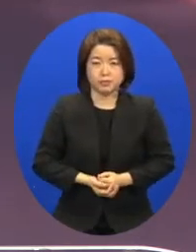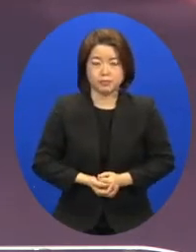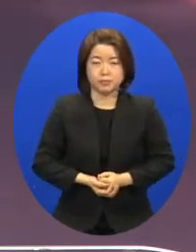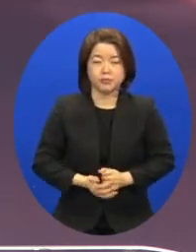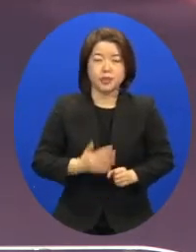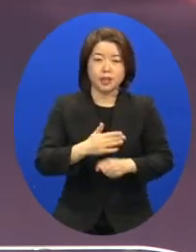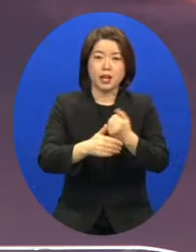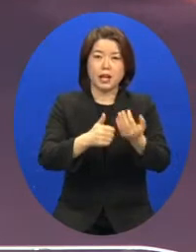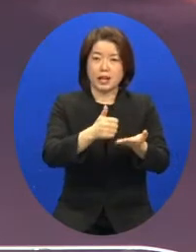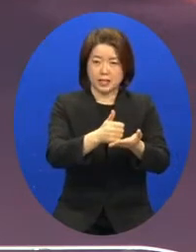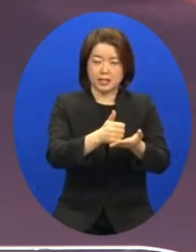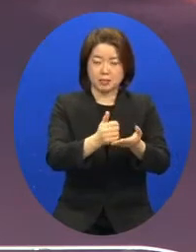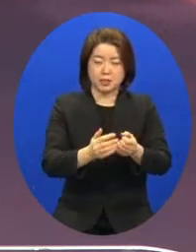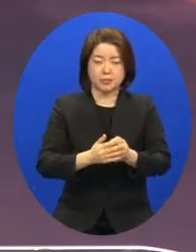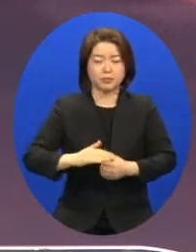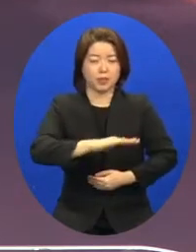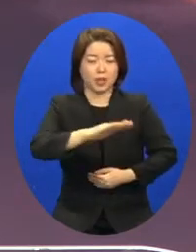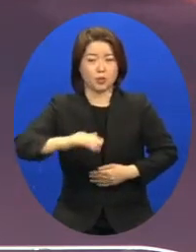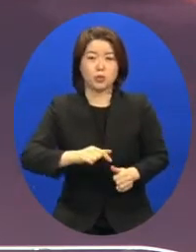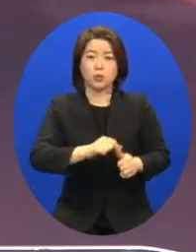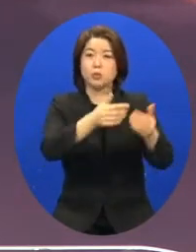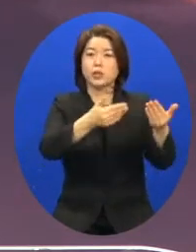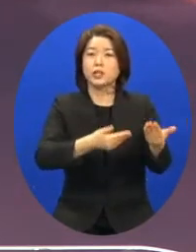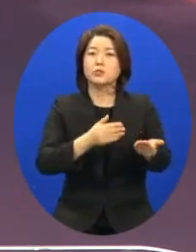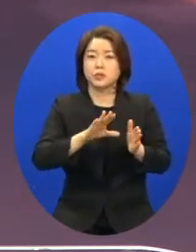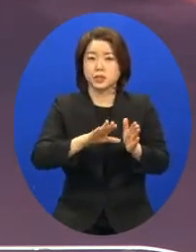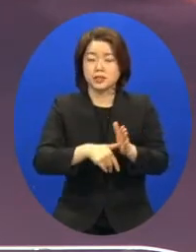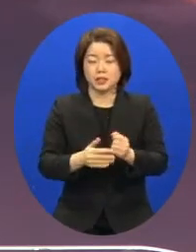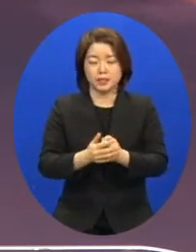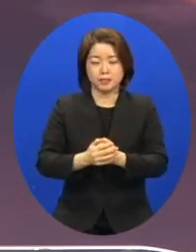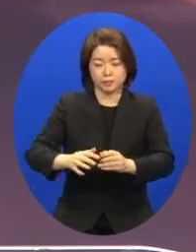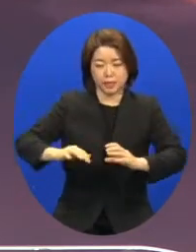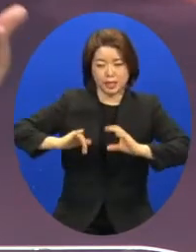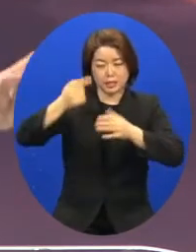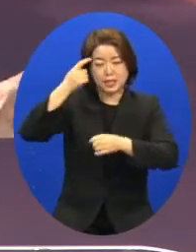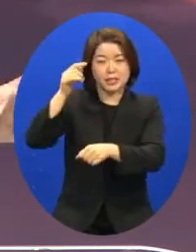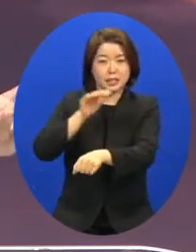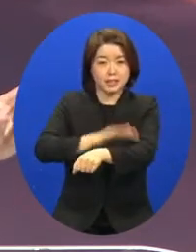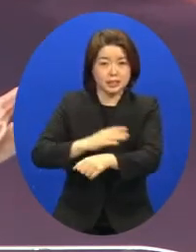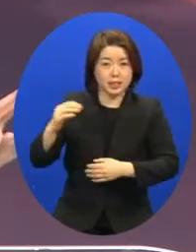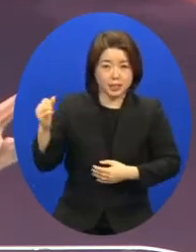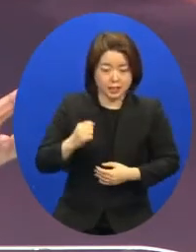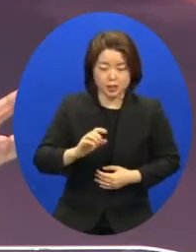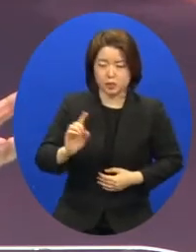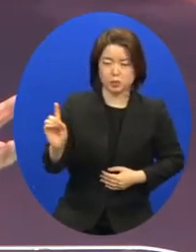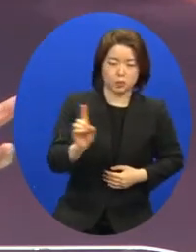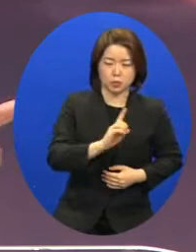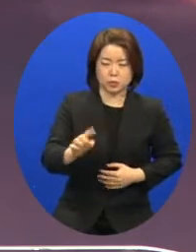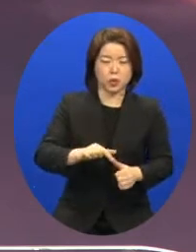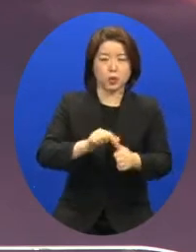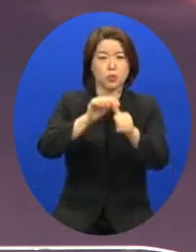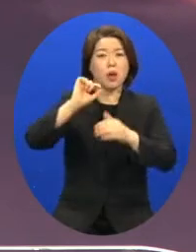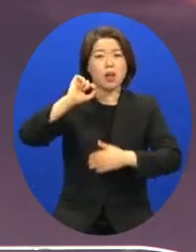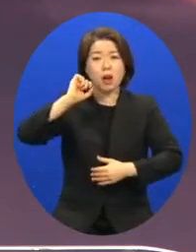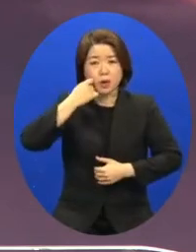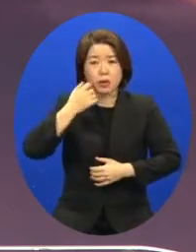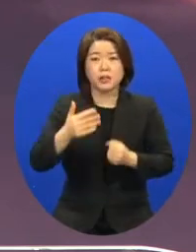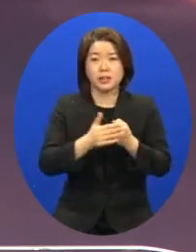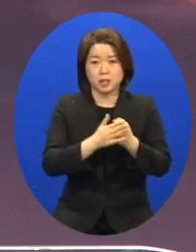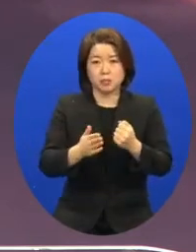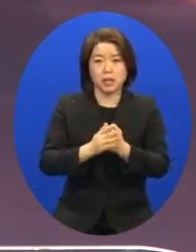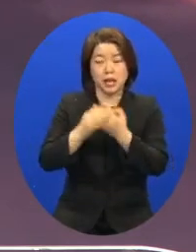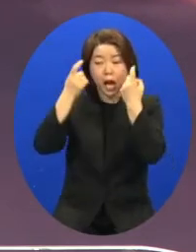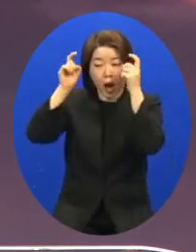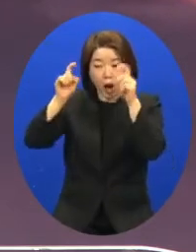하나님께서 우리를 구원하실 때 세상 지혜로는 도저히 구원하실 수 없으니까 어리석어